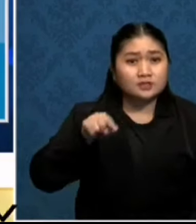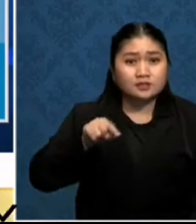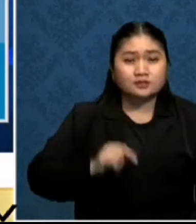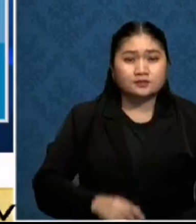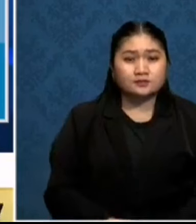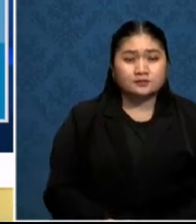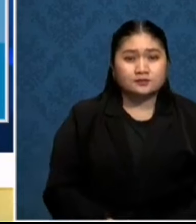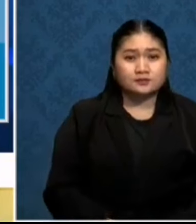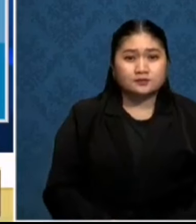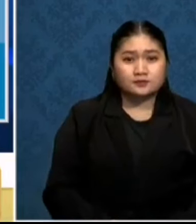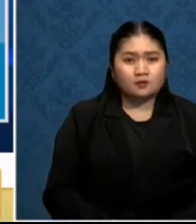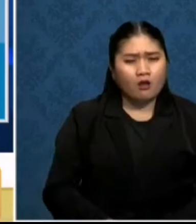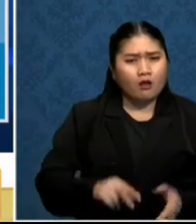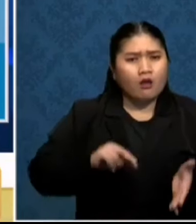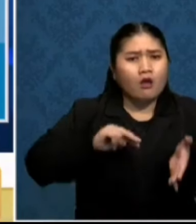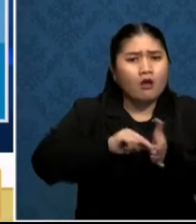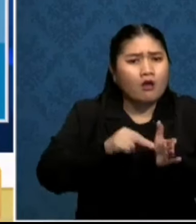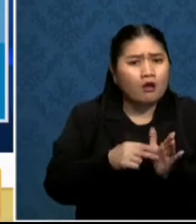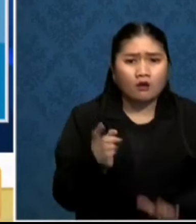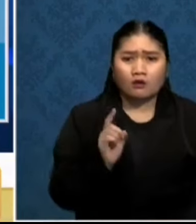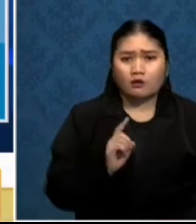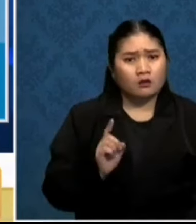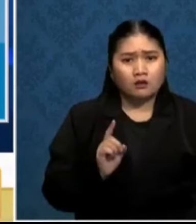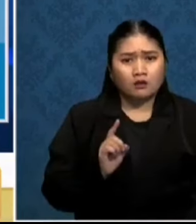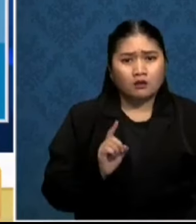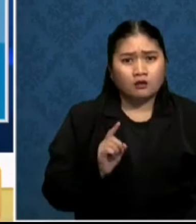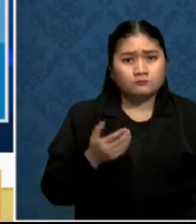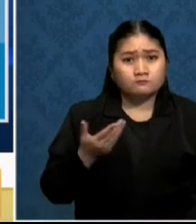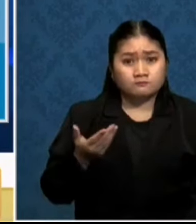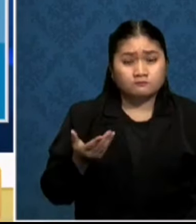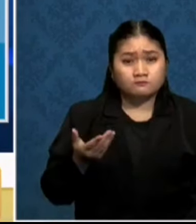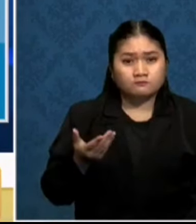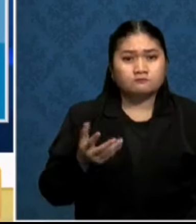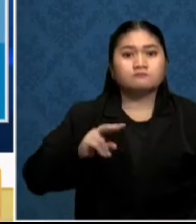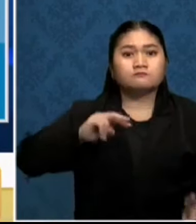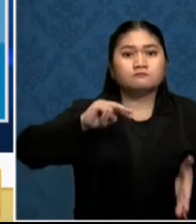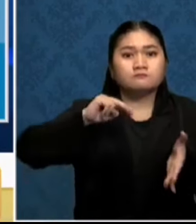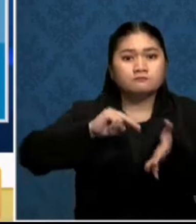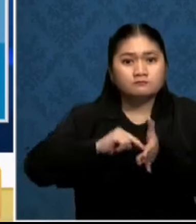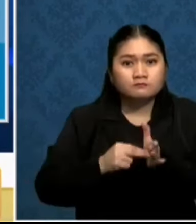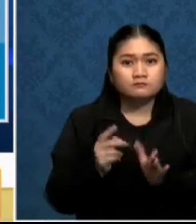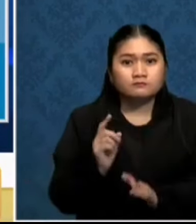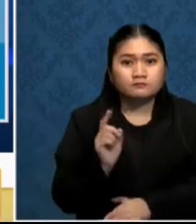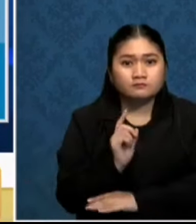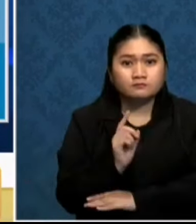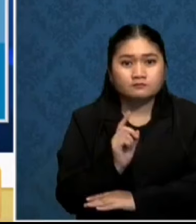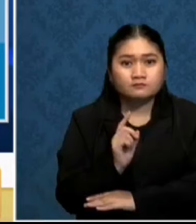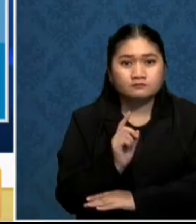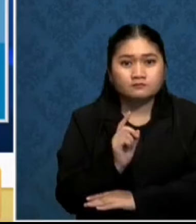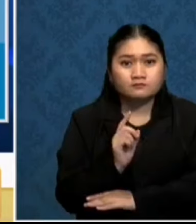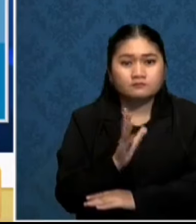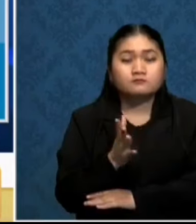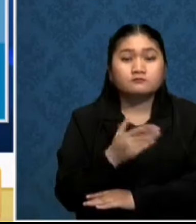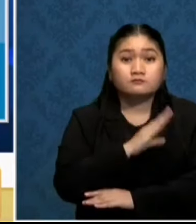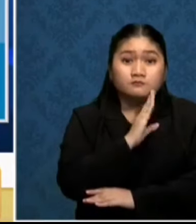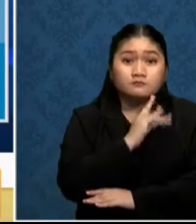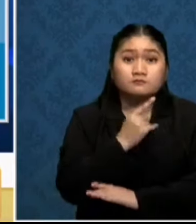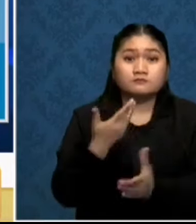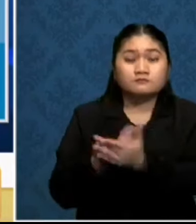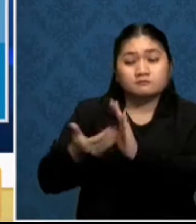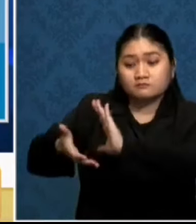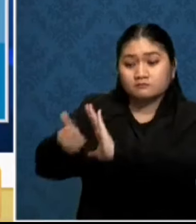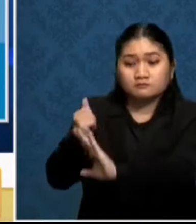perแปลว่าอะไรแปลว่าการเบิก